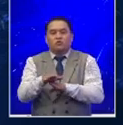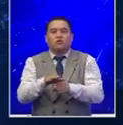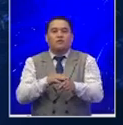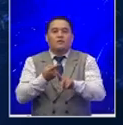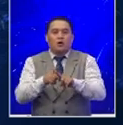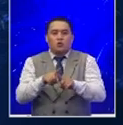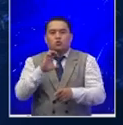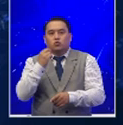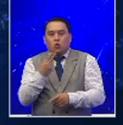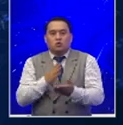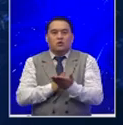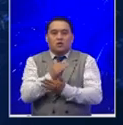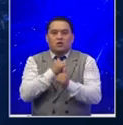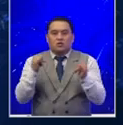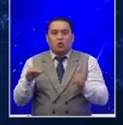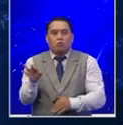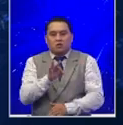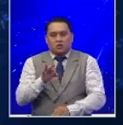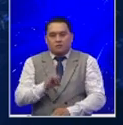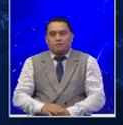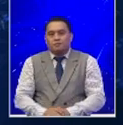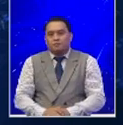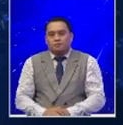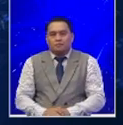показатели социально-экономического развития области.